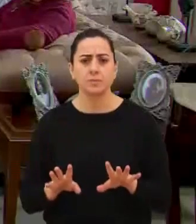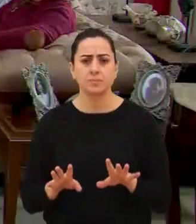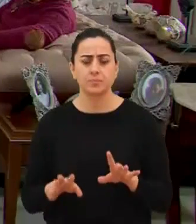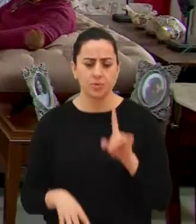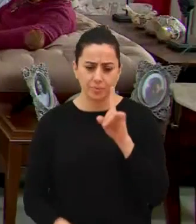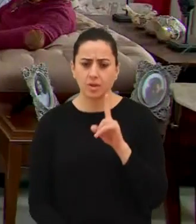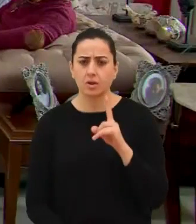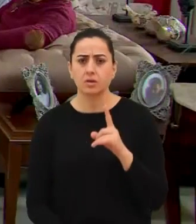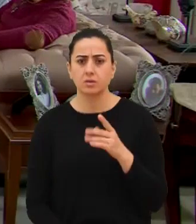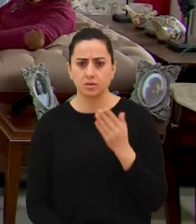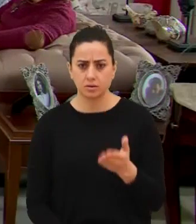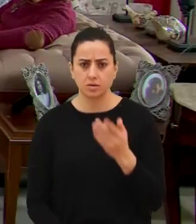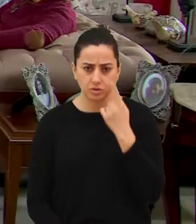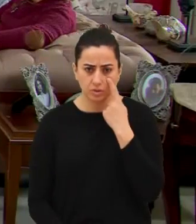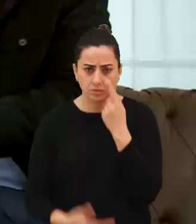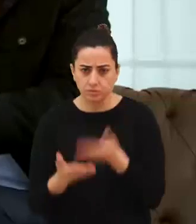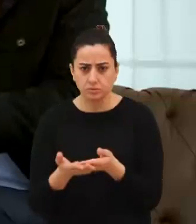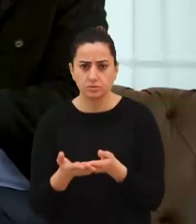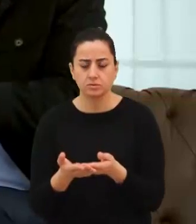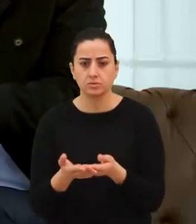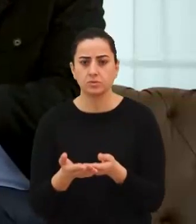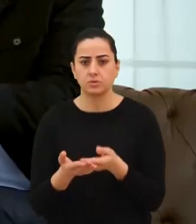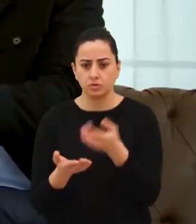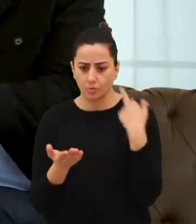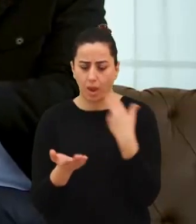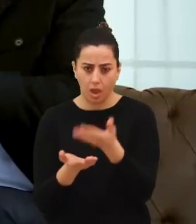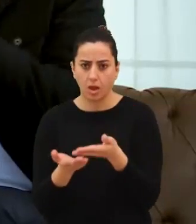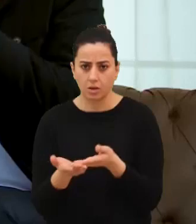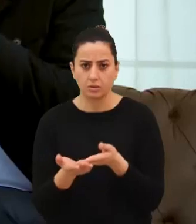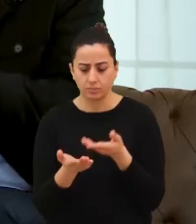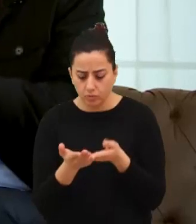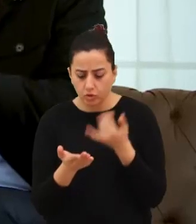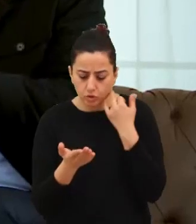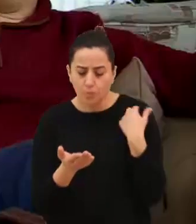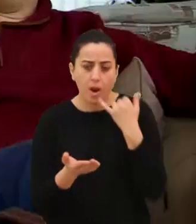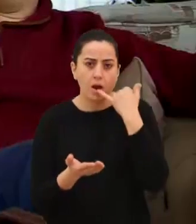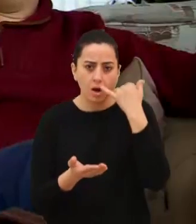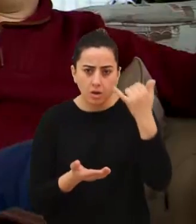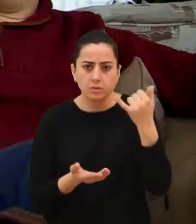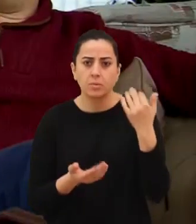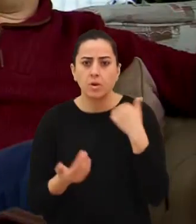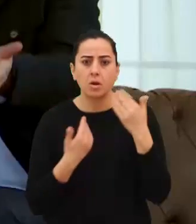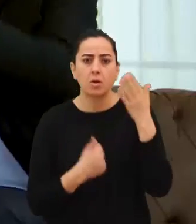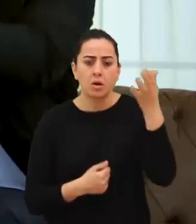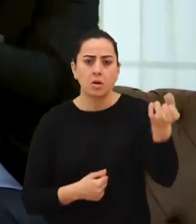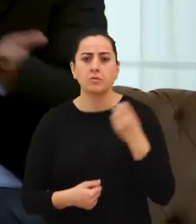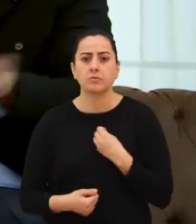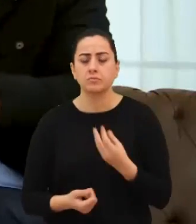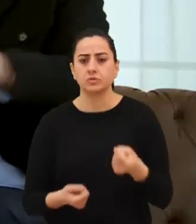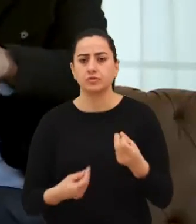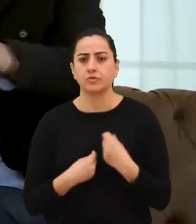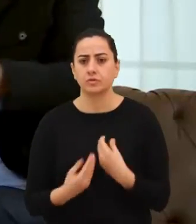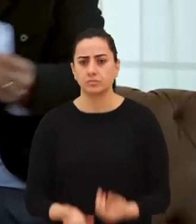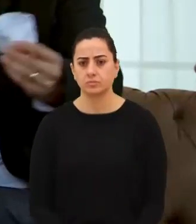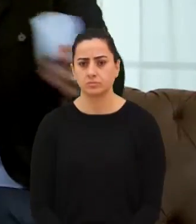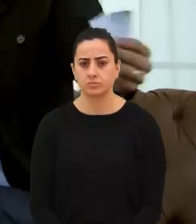bir dakika baba. Aa, işte kanıtı var. Sizin bana verdiğiniz numara. Ben bu numarayı aradım. Adresi aldım. Gittim adrese. Bana bu çantayı verdiler.